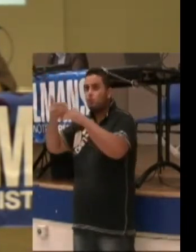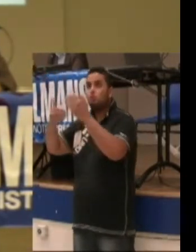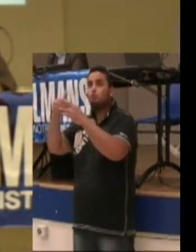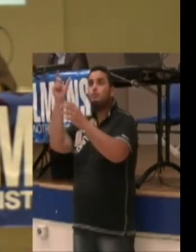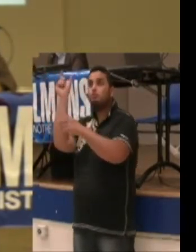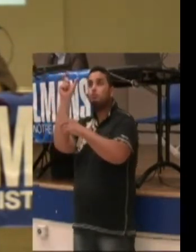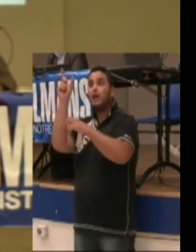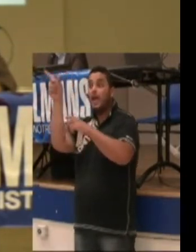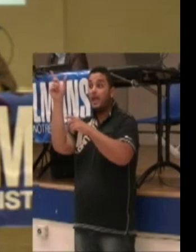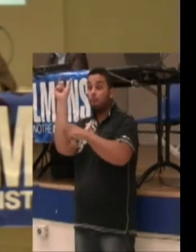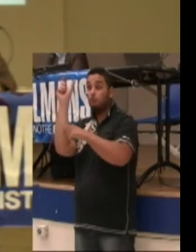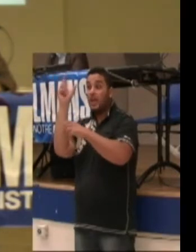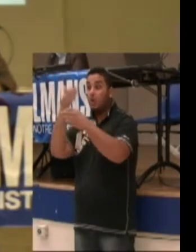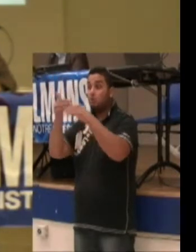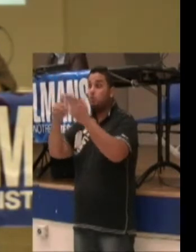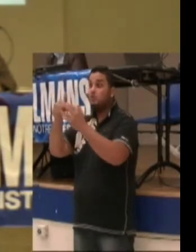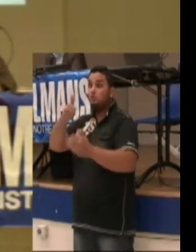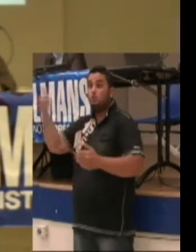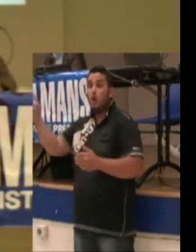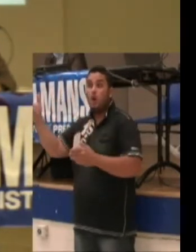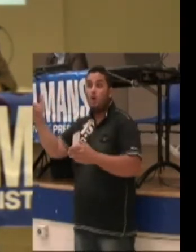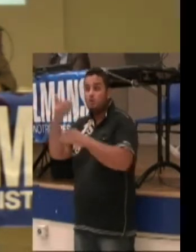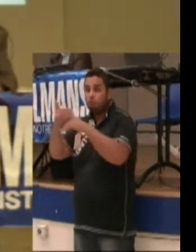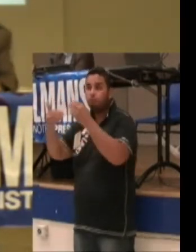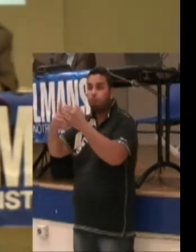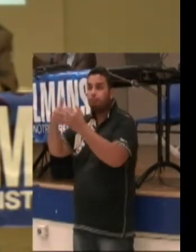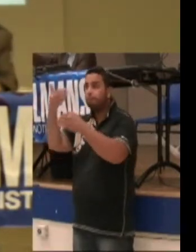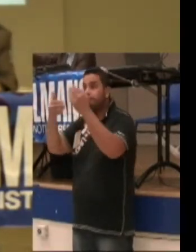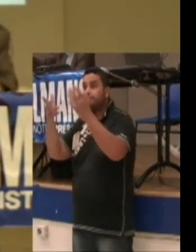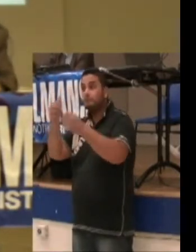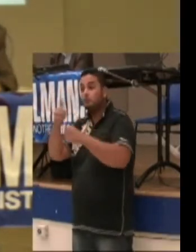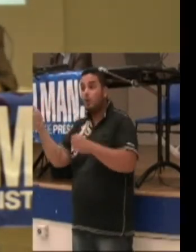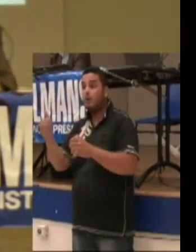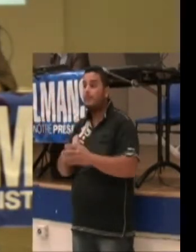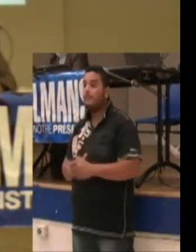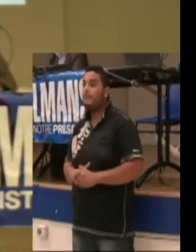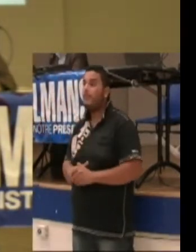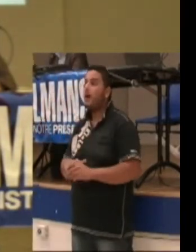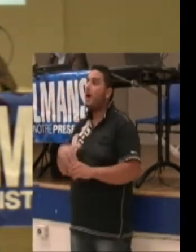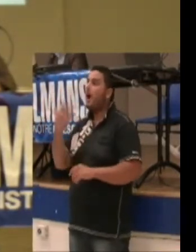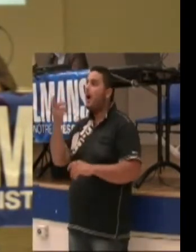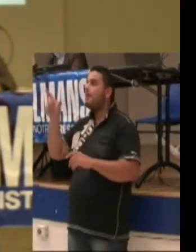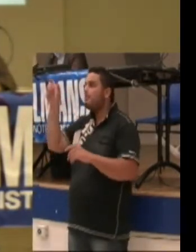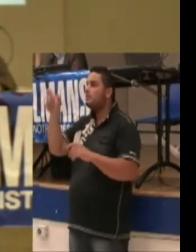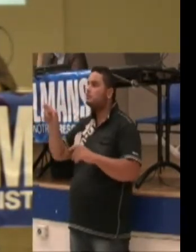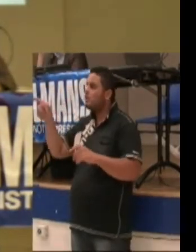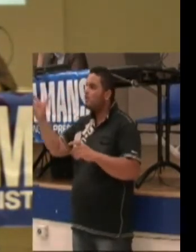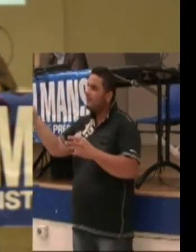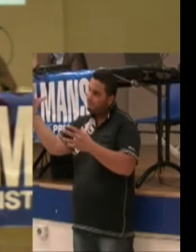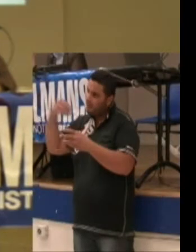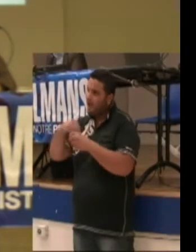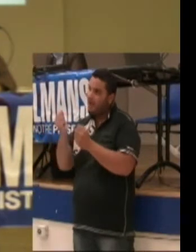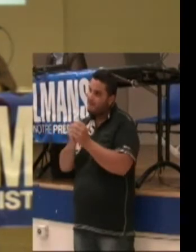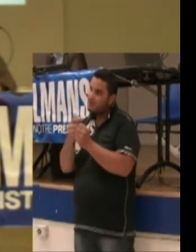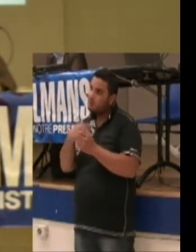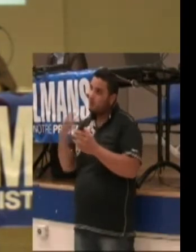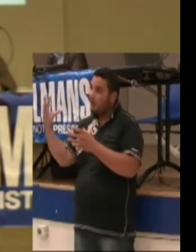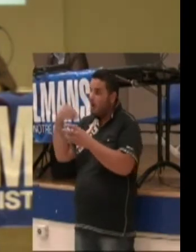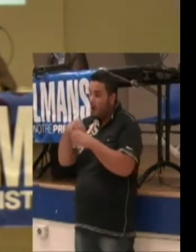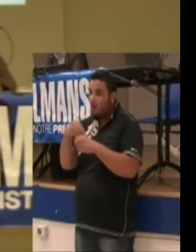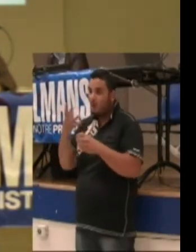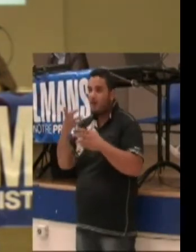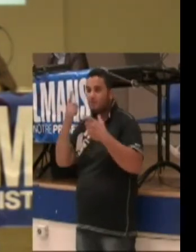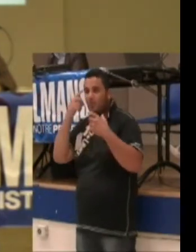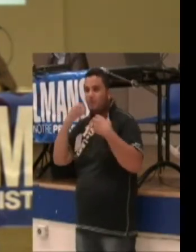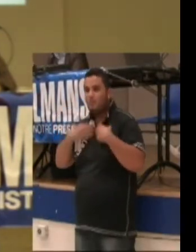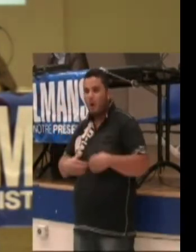connu pour être bienfaisant, tout ça. Les gens, ils ont fait une liste électorale, ils ont dit, viens, rentre avec nous. Il n'y a pas de problème. Après, dans la liste électorale, quand on